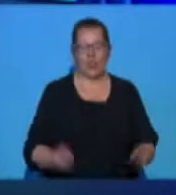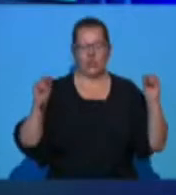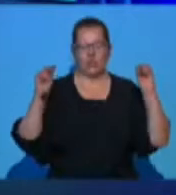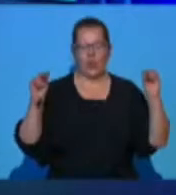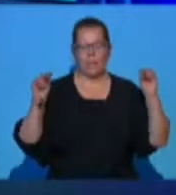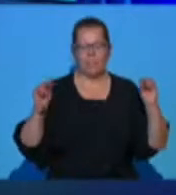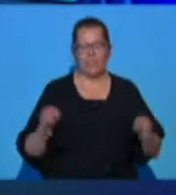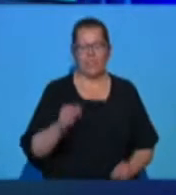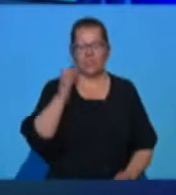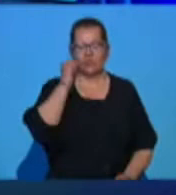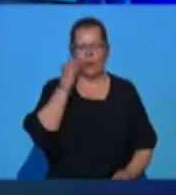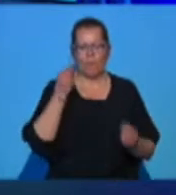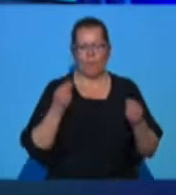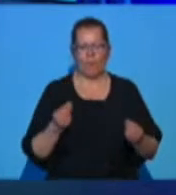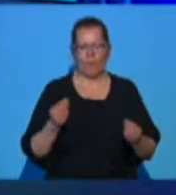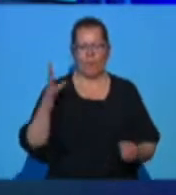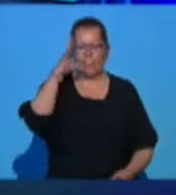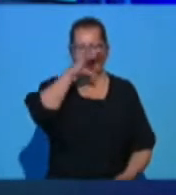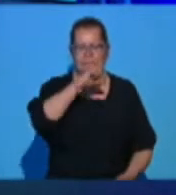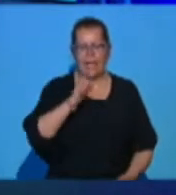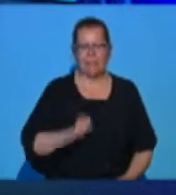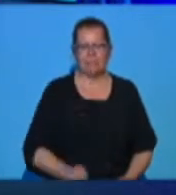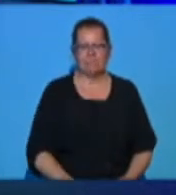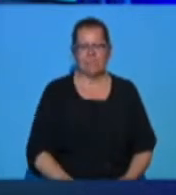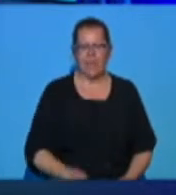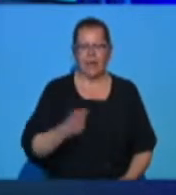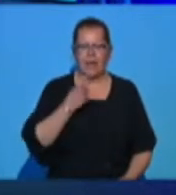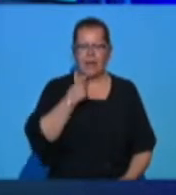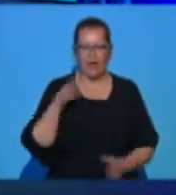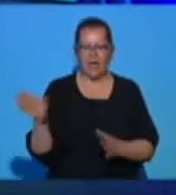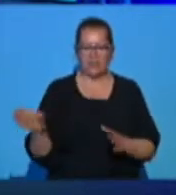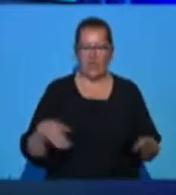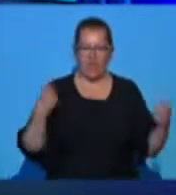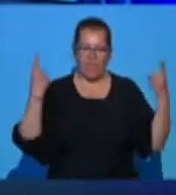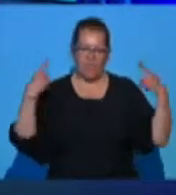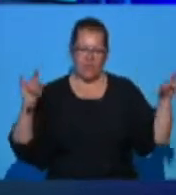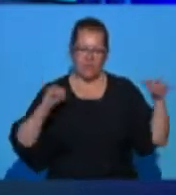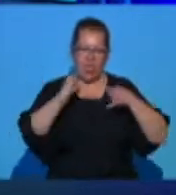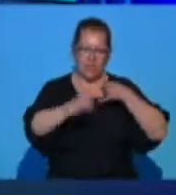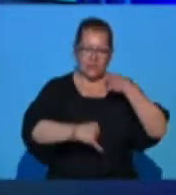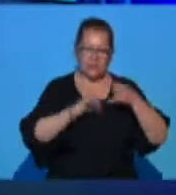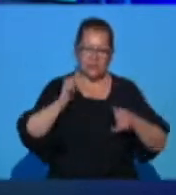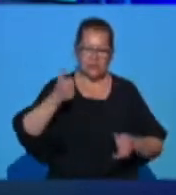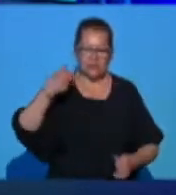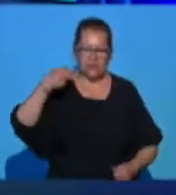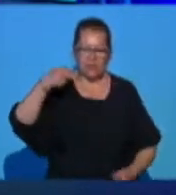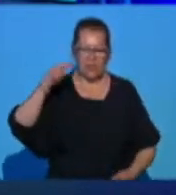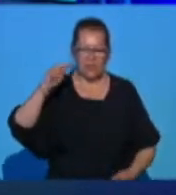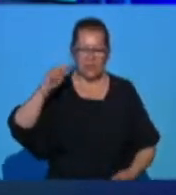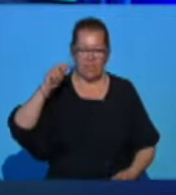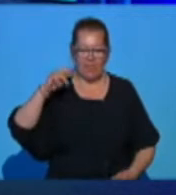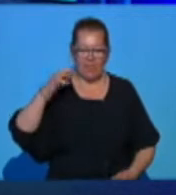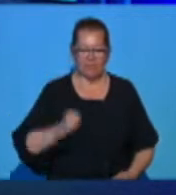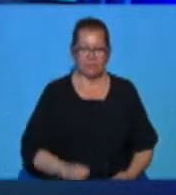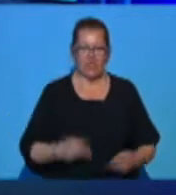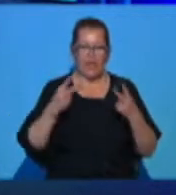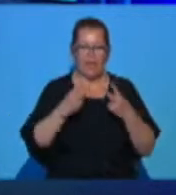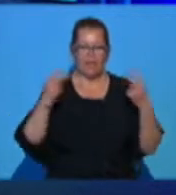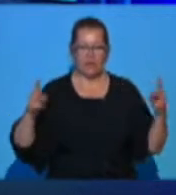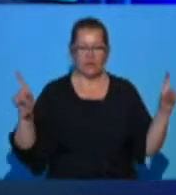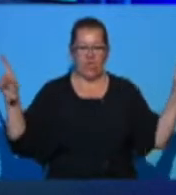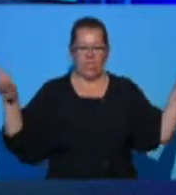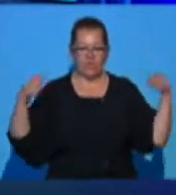Doamnelor și domnilor, bună seara, bun găsit la Telejurnal. La Craiova a început Festivalul Internațional Shakespeare, una dintre cele mai